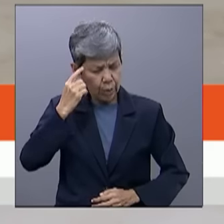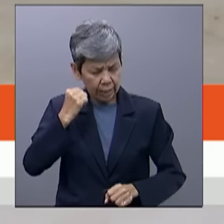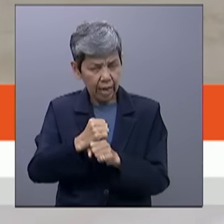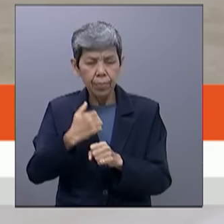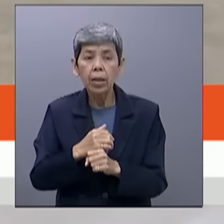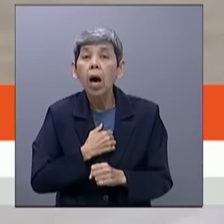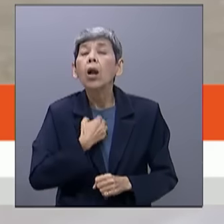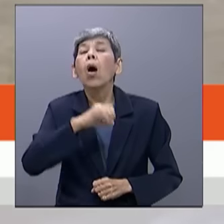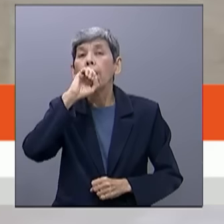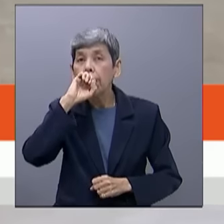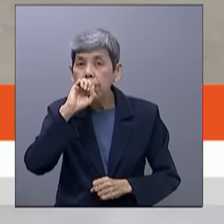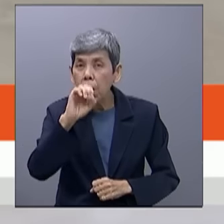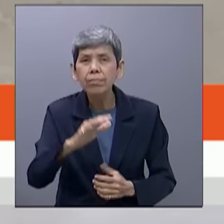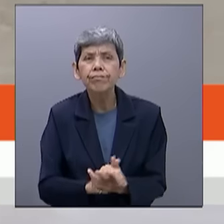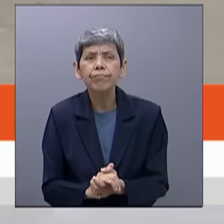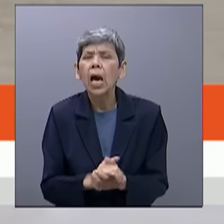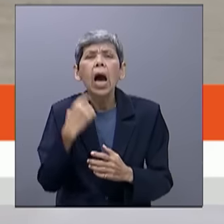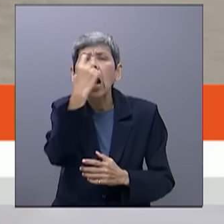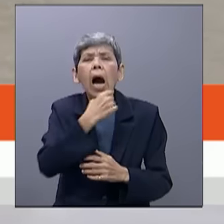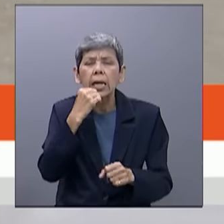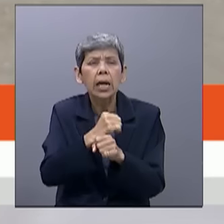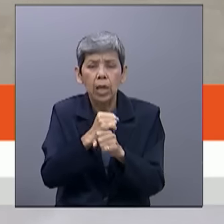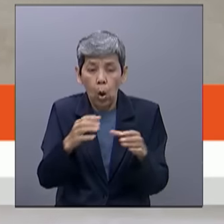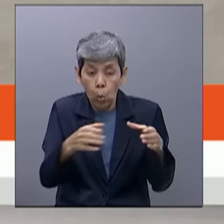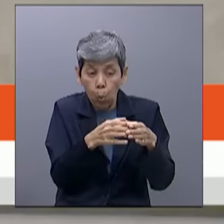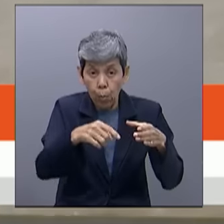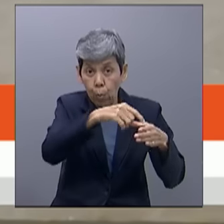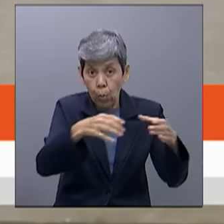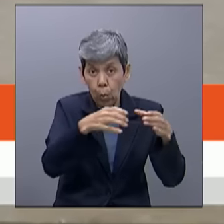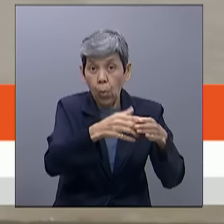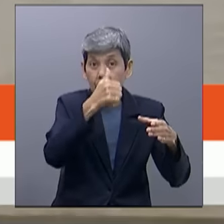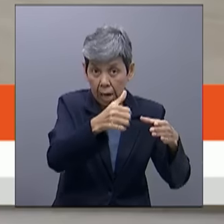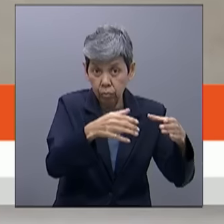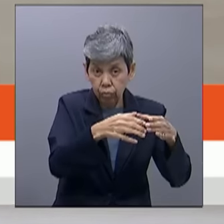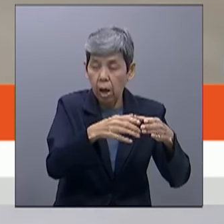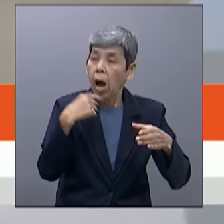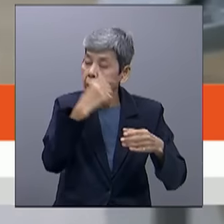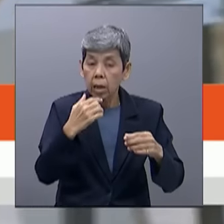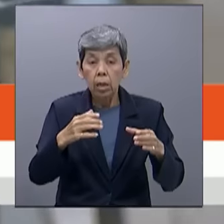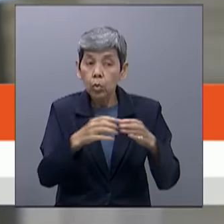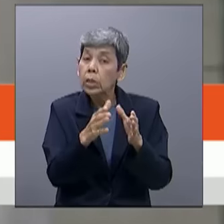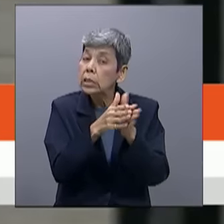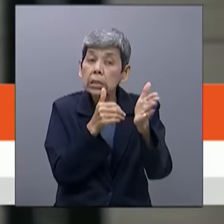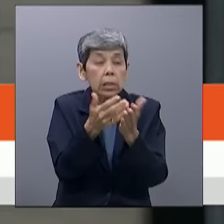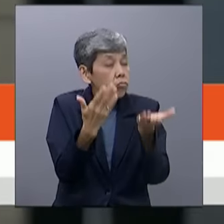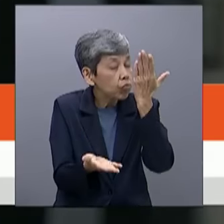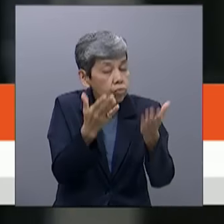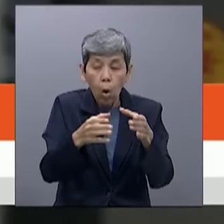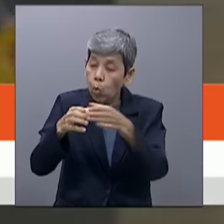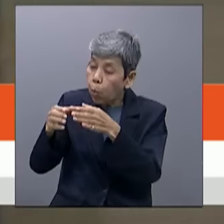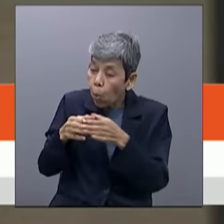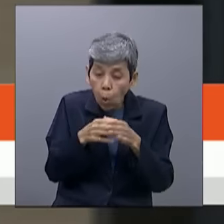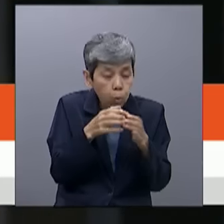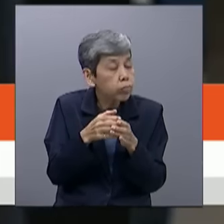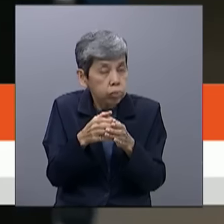ก็เรียนได้ตรงๆเลยว่าใครรวมเสียงข้างมากได้ไม่ว่าคุณจะเป็นสีอะไรไม่ว่าจะเป็นกลุ่ม